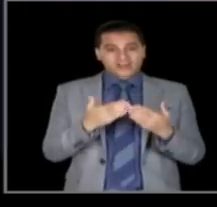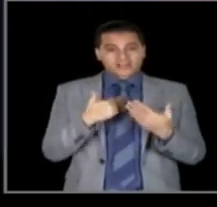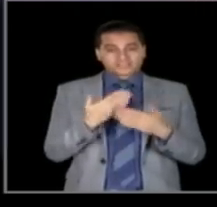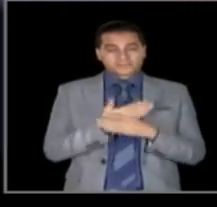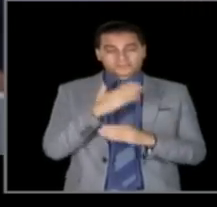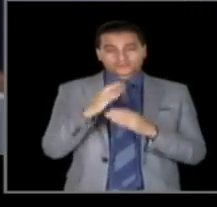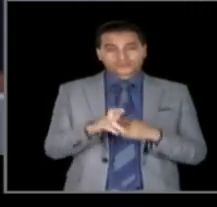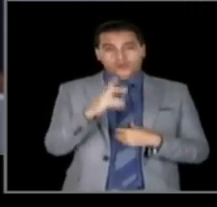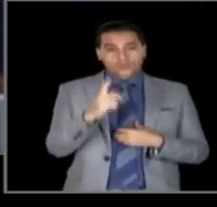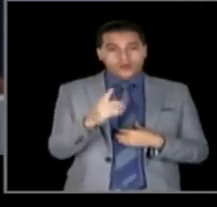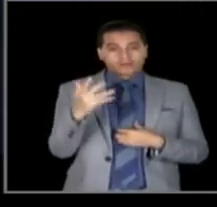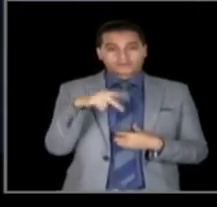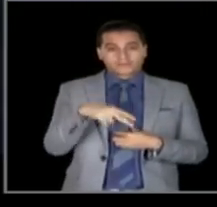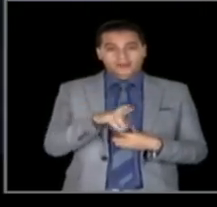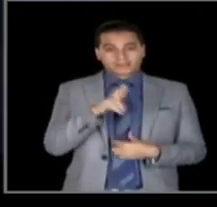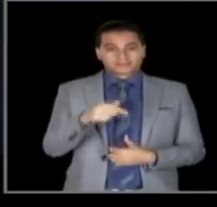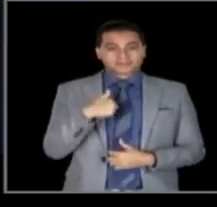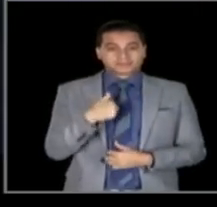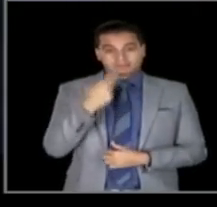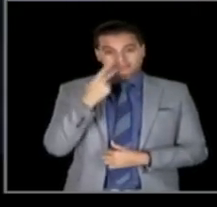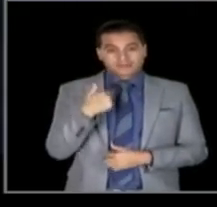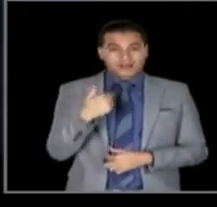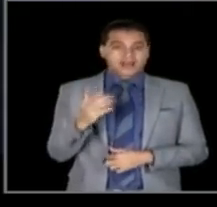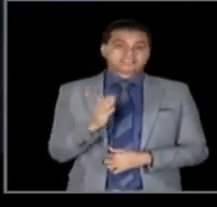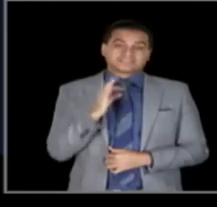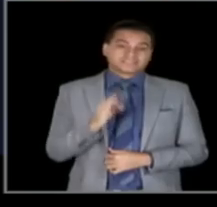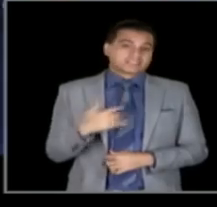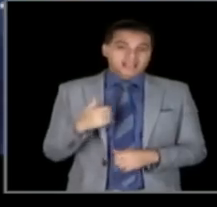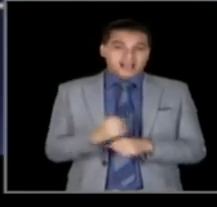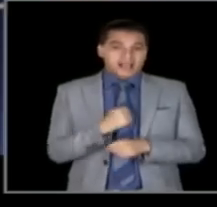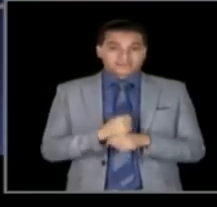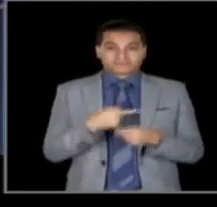الضغط. سؤال واحد من 8 أسئلة ده يعتبر لا شيء، أنا أسفة جداً ليهم.